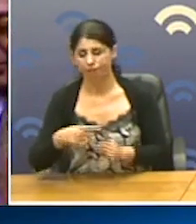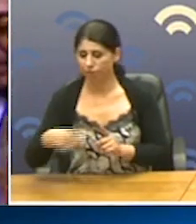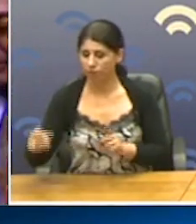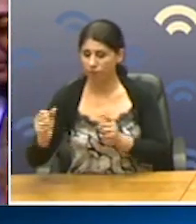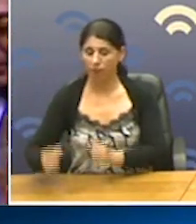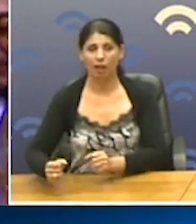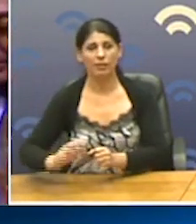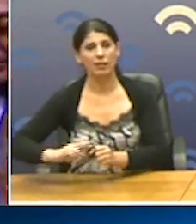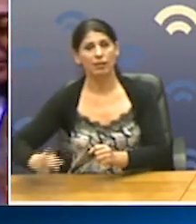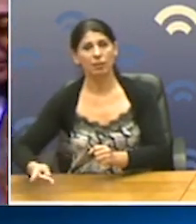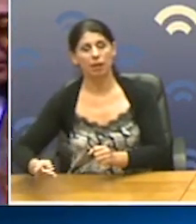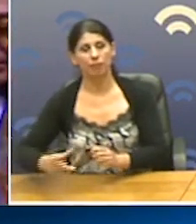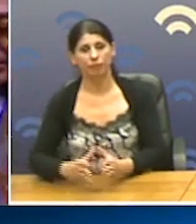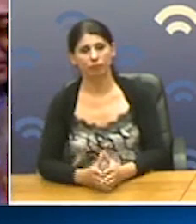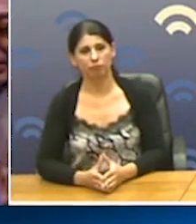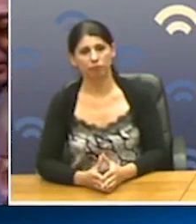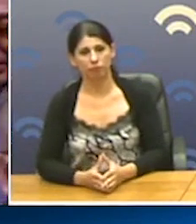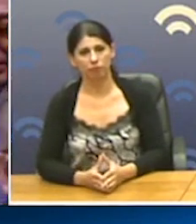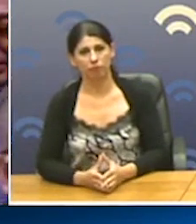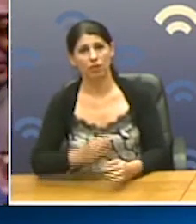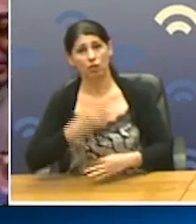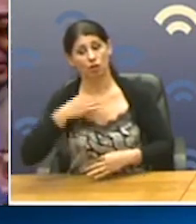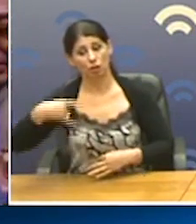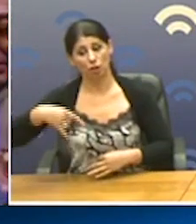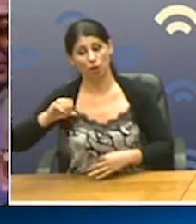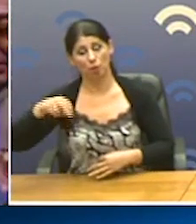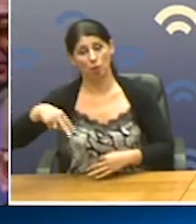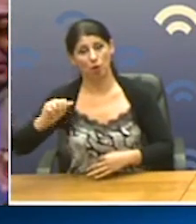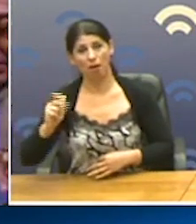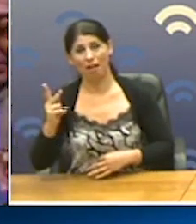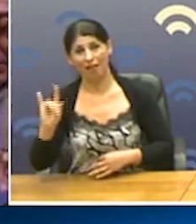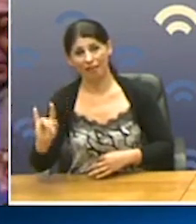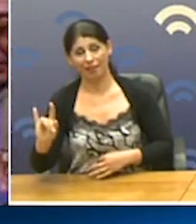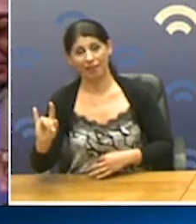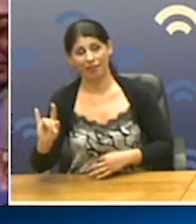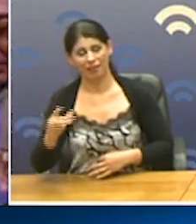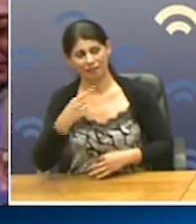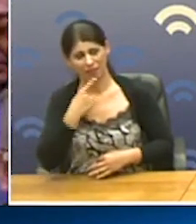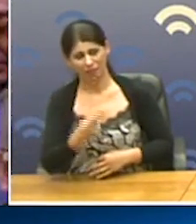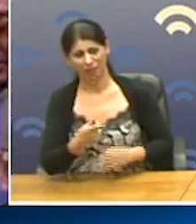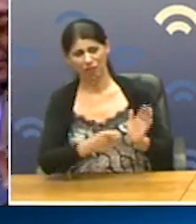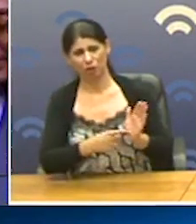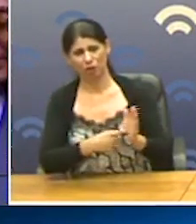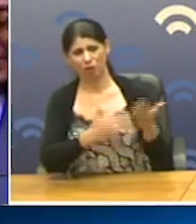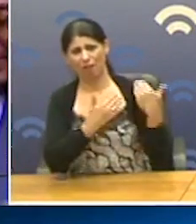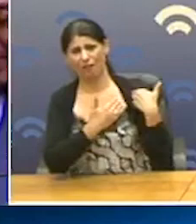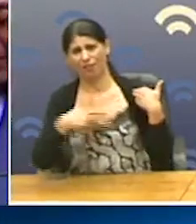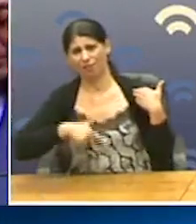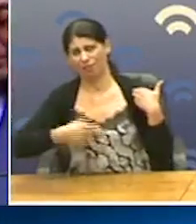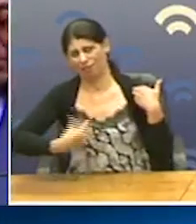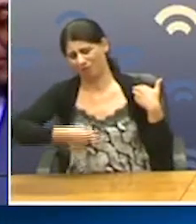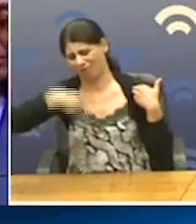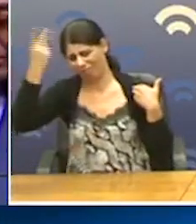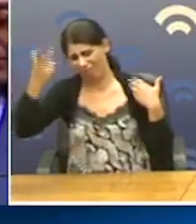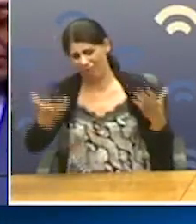κάθεστε δίπλα στον κύριο Πολάκη και αναφέρεστε στον νόμο περί ευθύνης υπουργών. Πόσο θράσος πρέπει